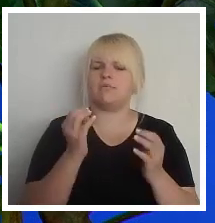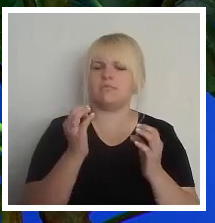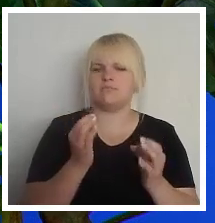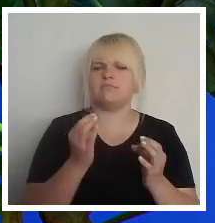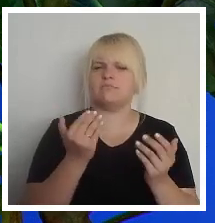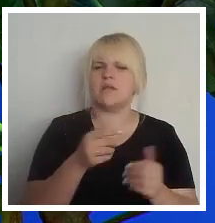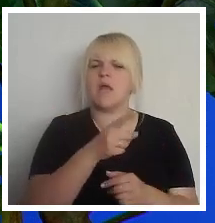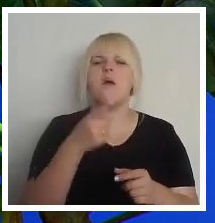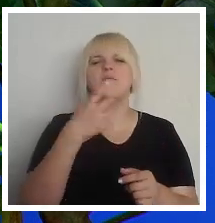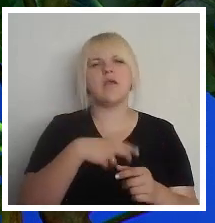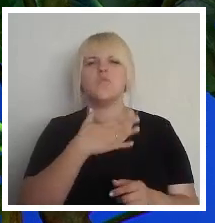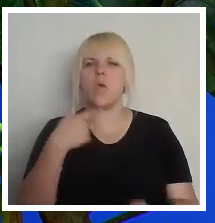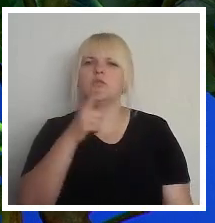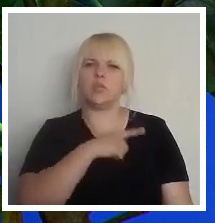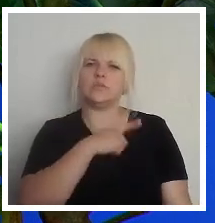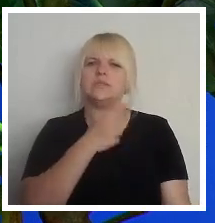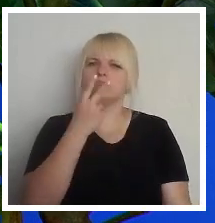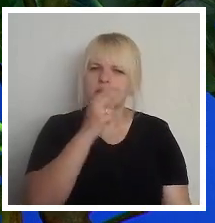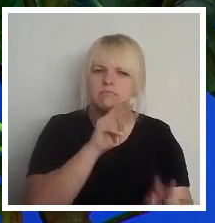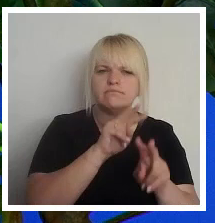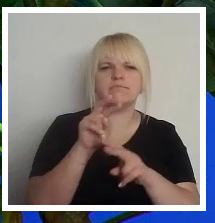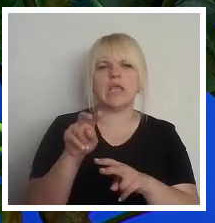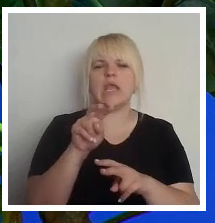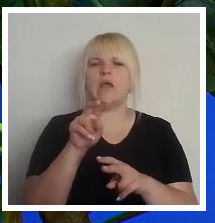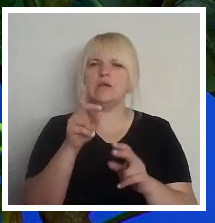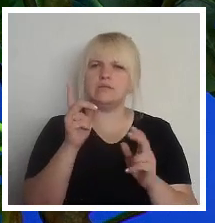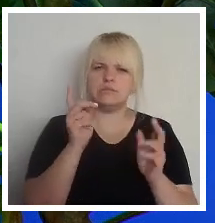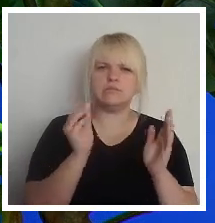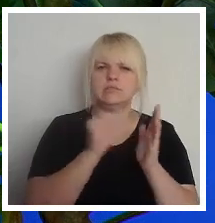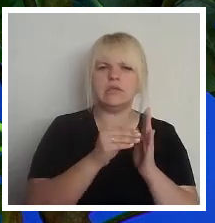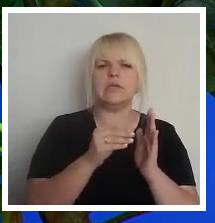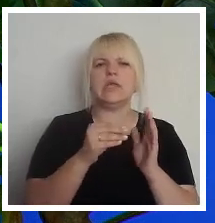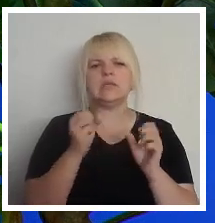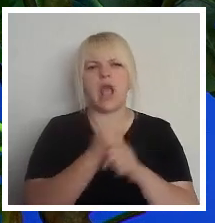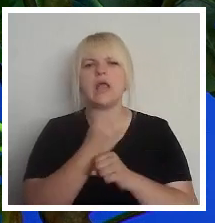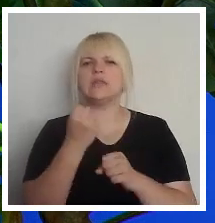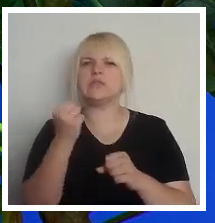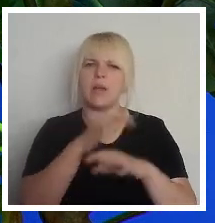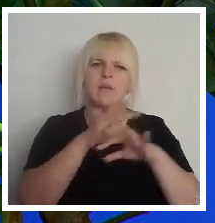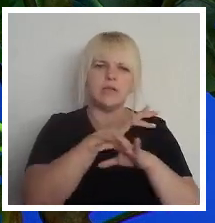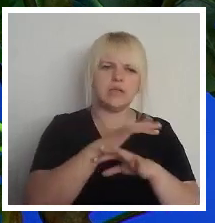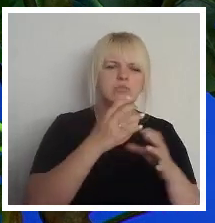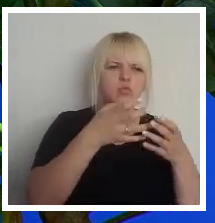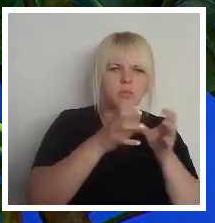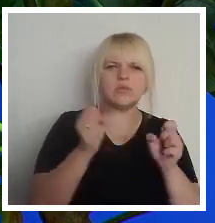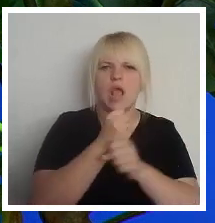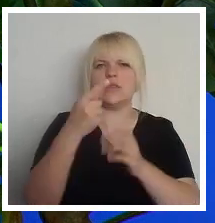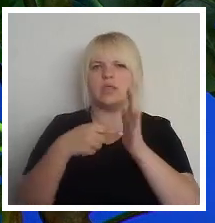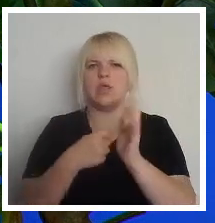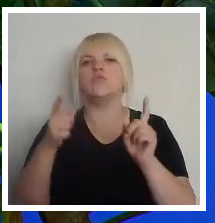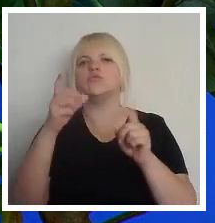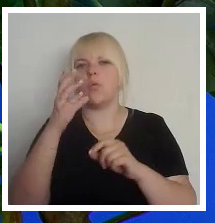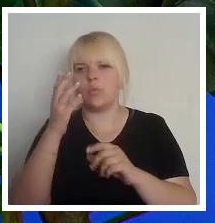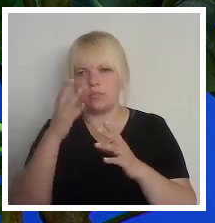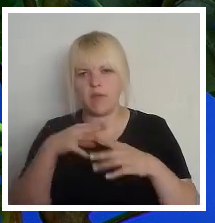uzmanīgi jāskatās uz indikācijām gan sabiedrības grupās, gan arī datos, kas to atspoguļo, un jāizdara secinājumi. Bet ja